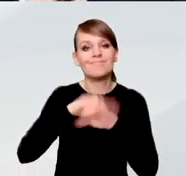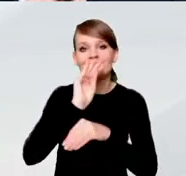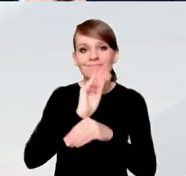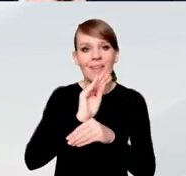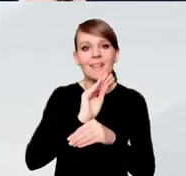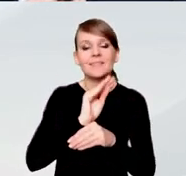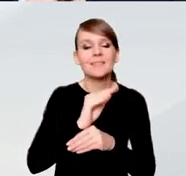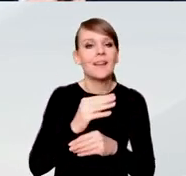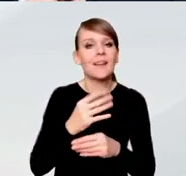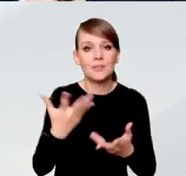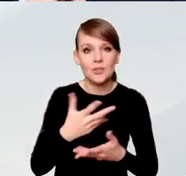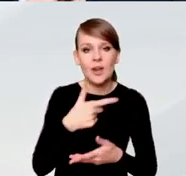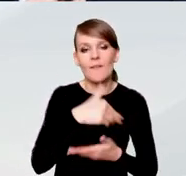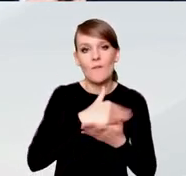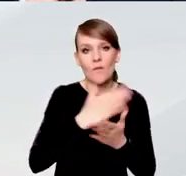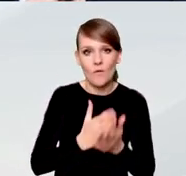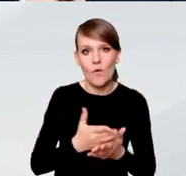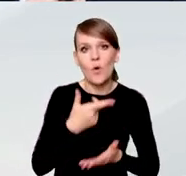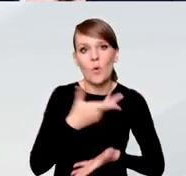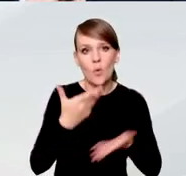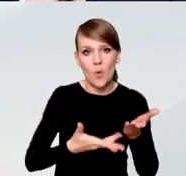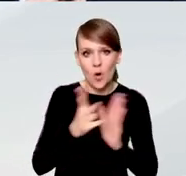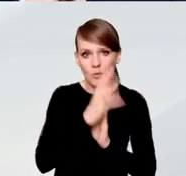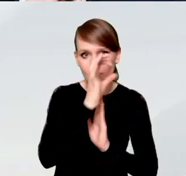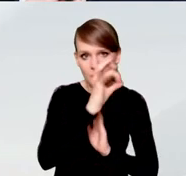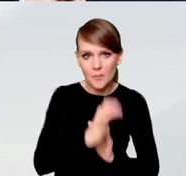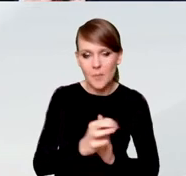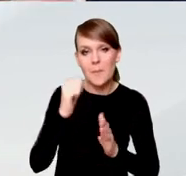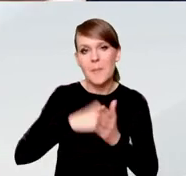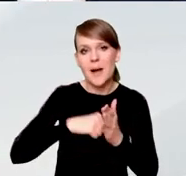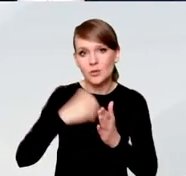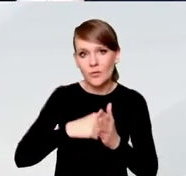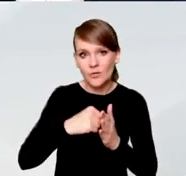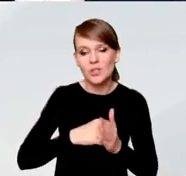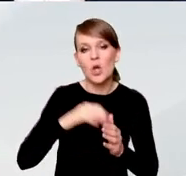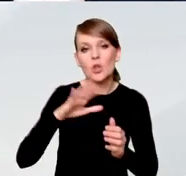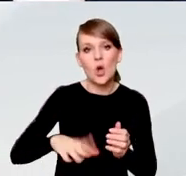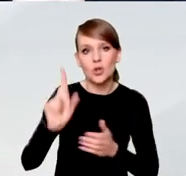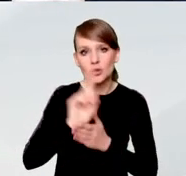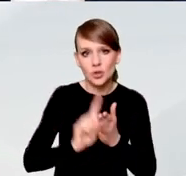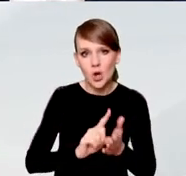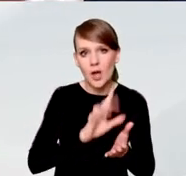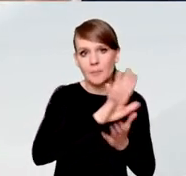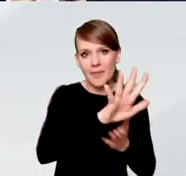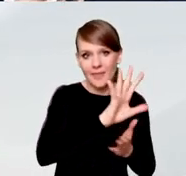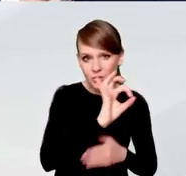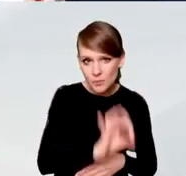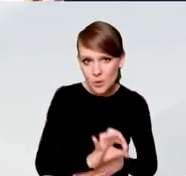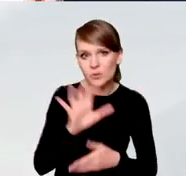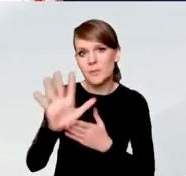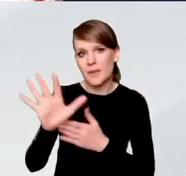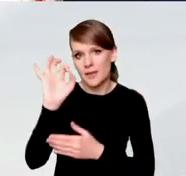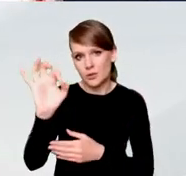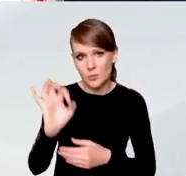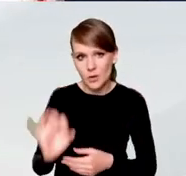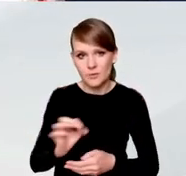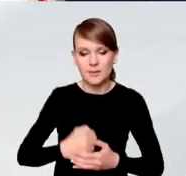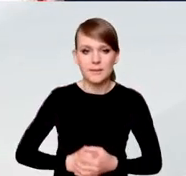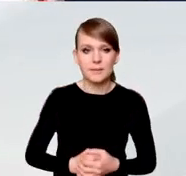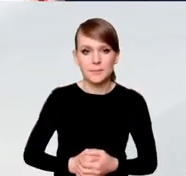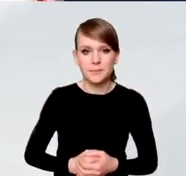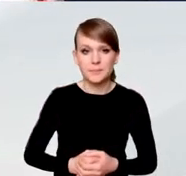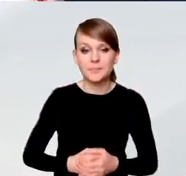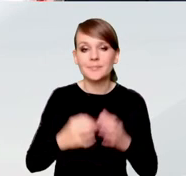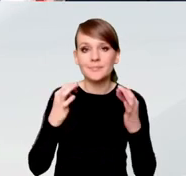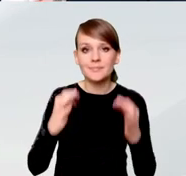województwo lubelskie 18%, mazowieckie i dolnośląskie po 15%. Przedstawię teraz Państwu